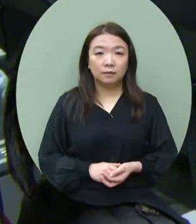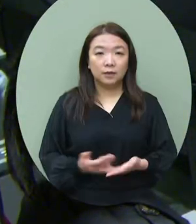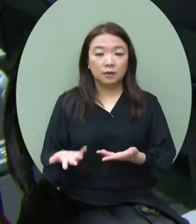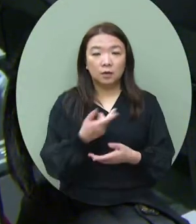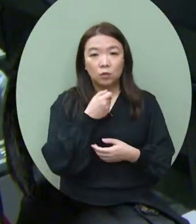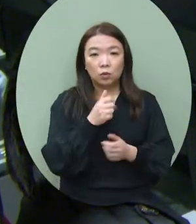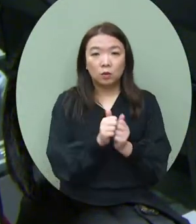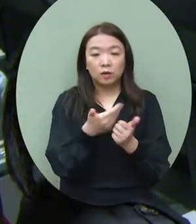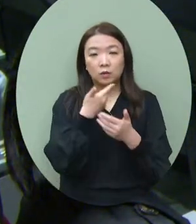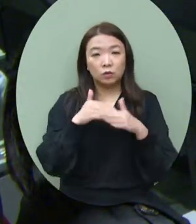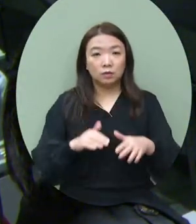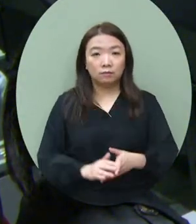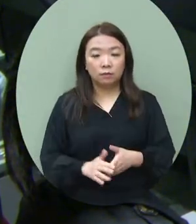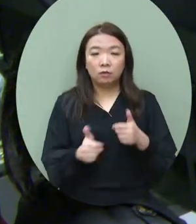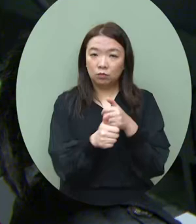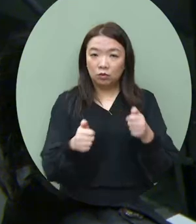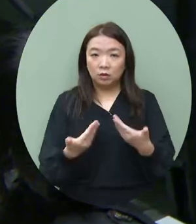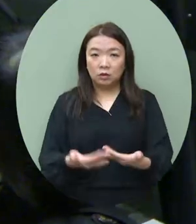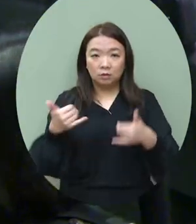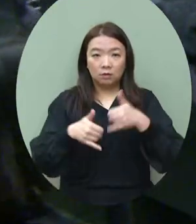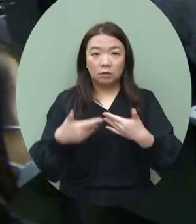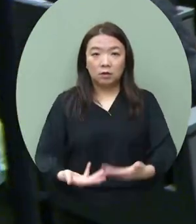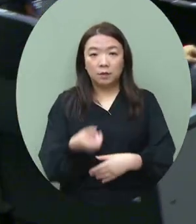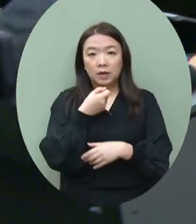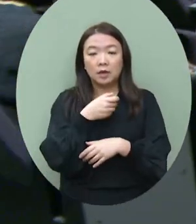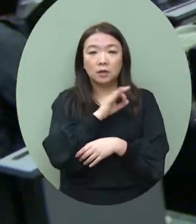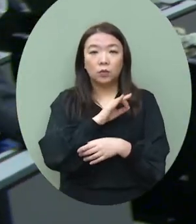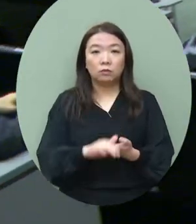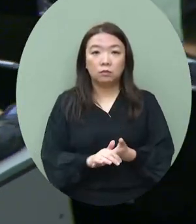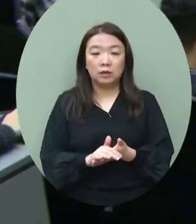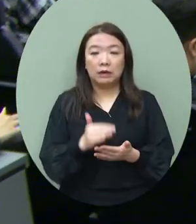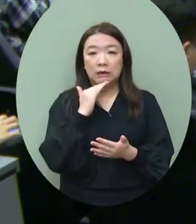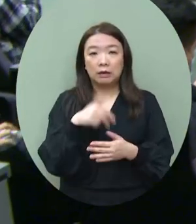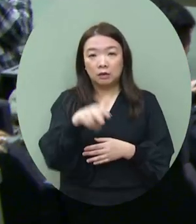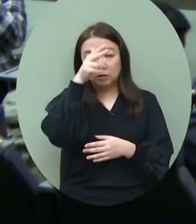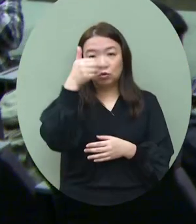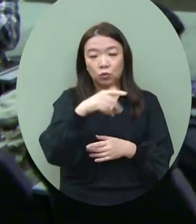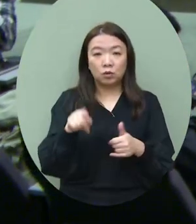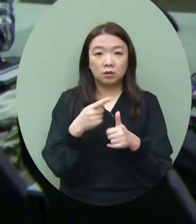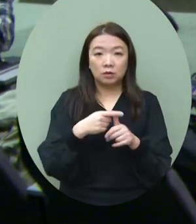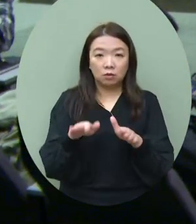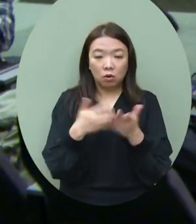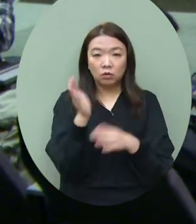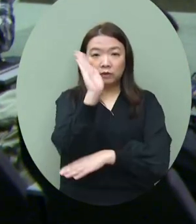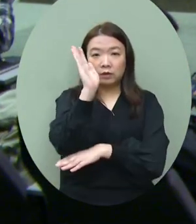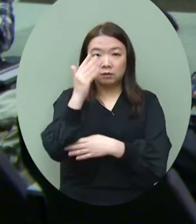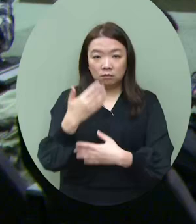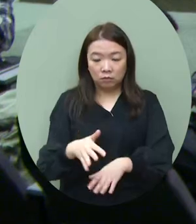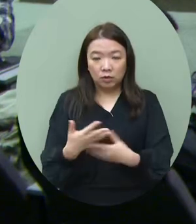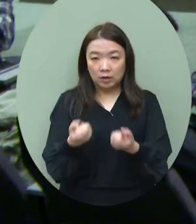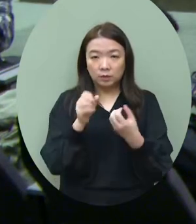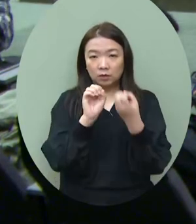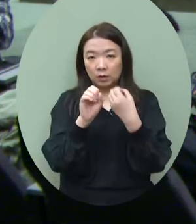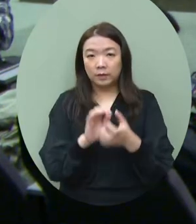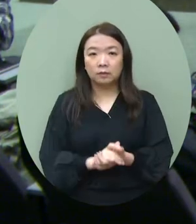各位傳媒朋友，早晨！多謝大家今日出席今日嘅記者會。稍後行政長官會先有一個嘅開場發言，然後接受大家嘅